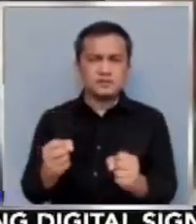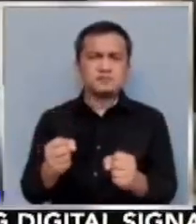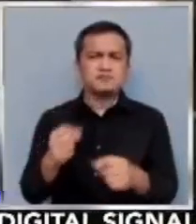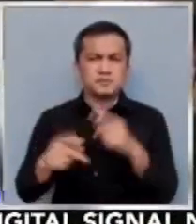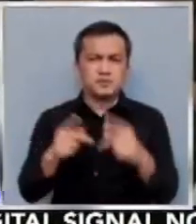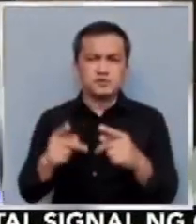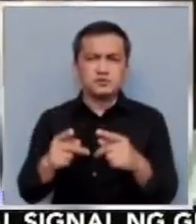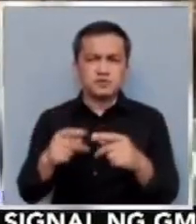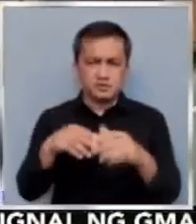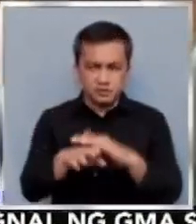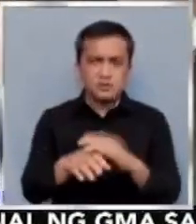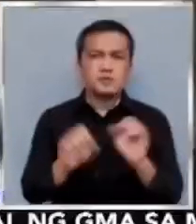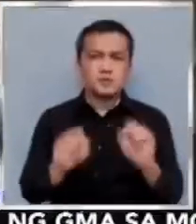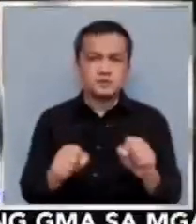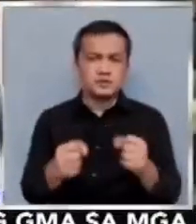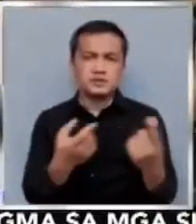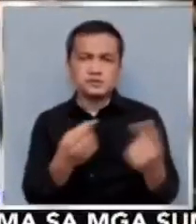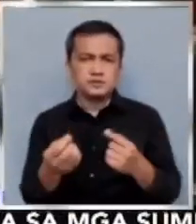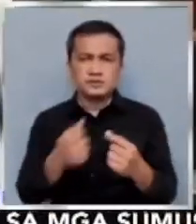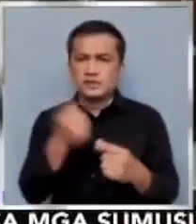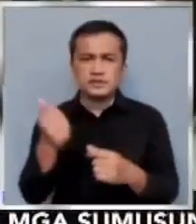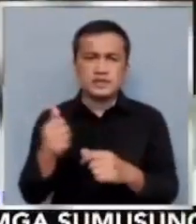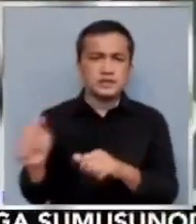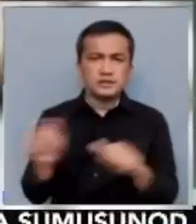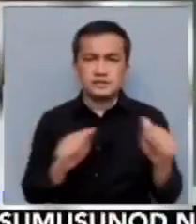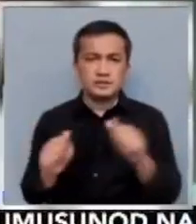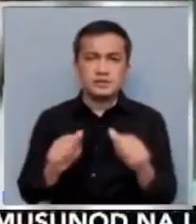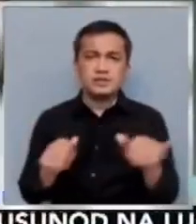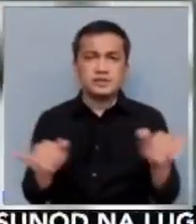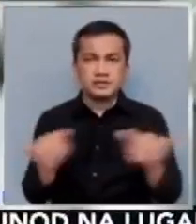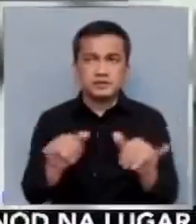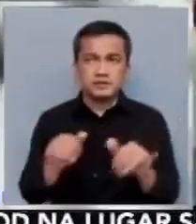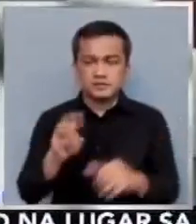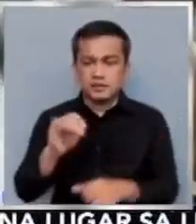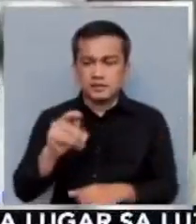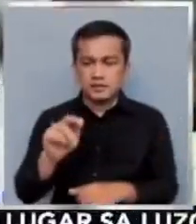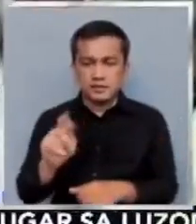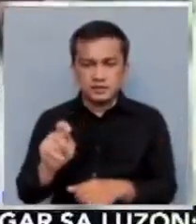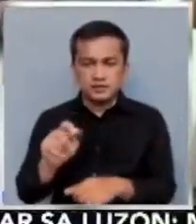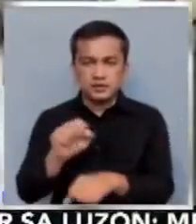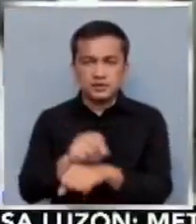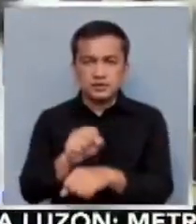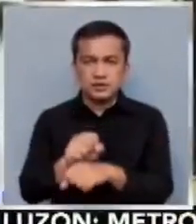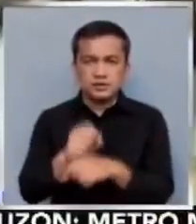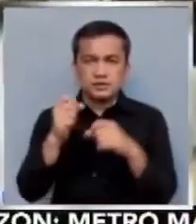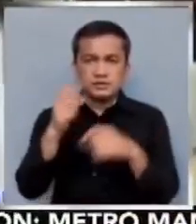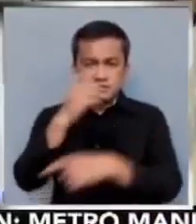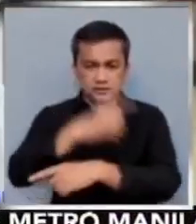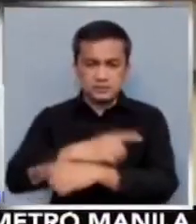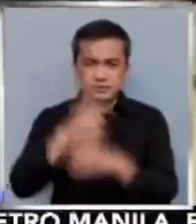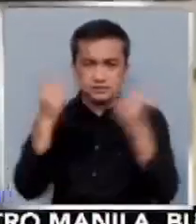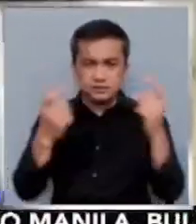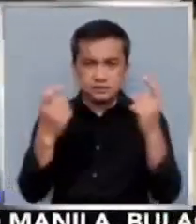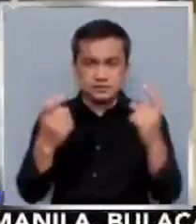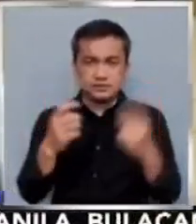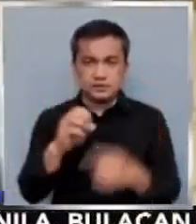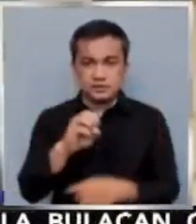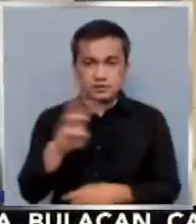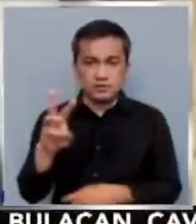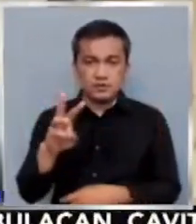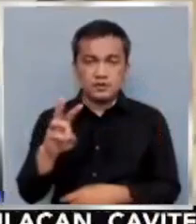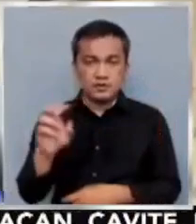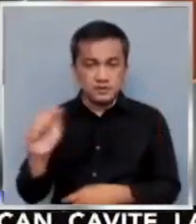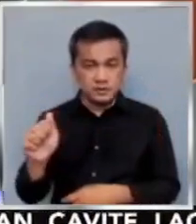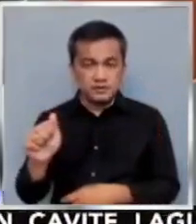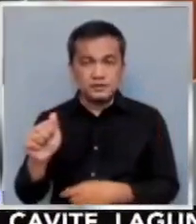ang iba pang indoor activities gaya ng Migrant Workers Day celebration ngayong araw ng Overseas Workers Welfare Administration